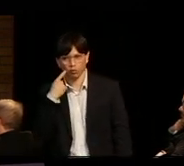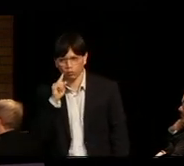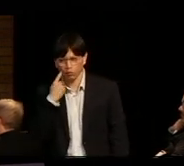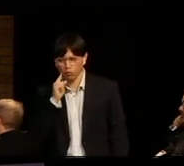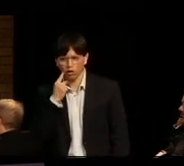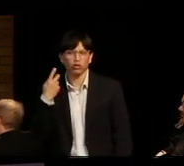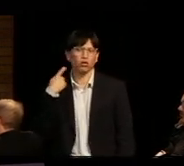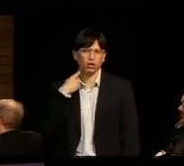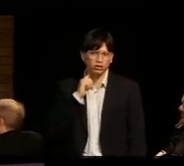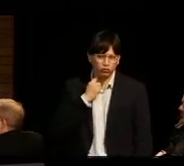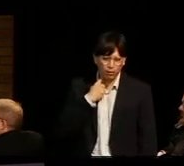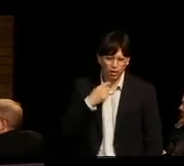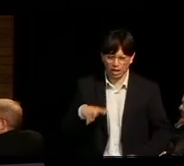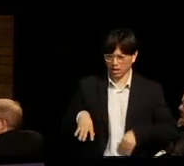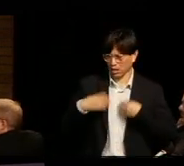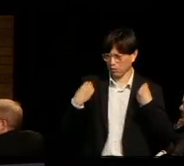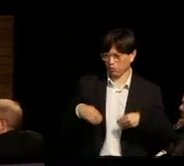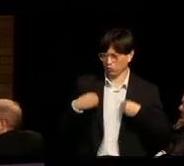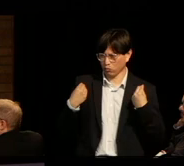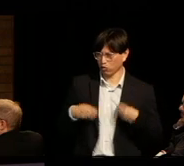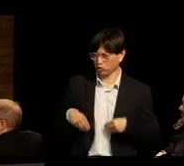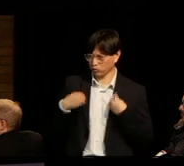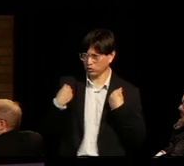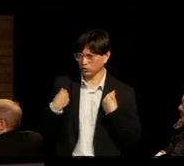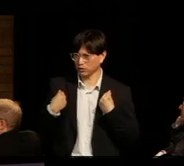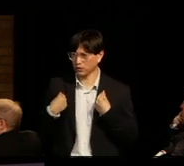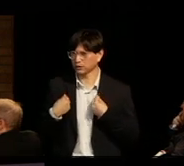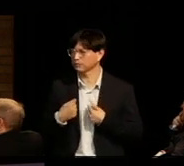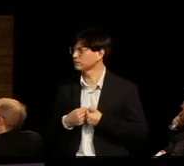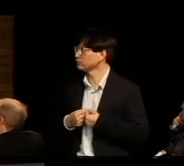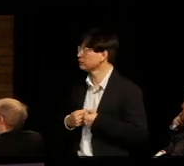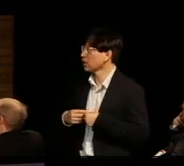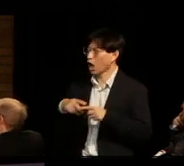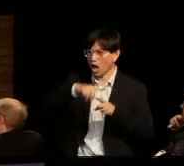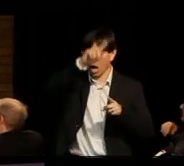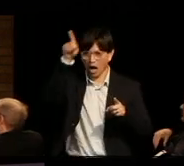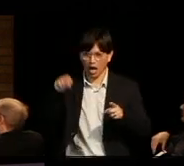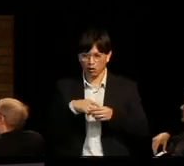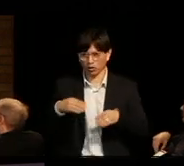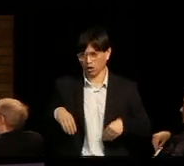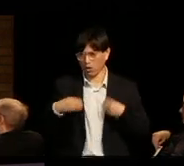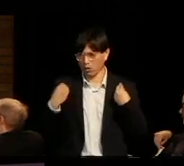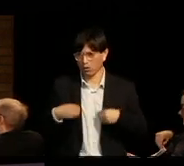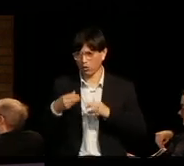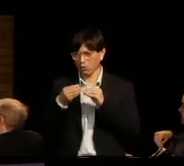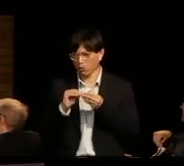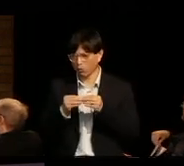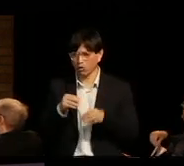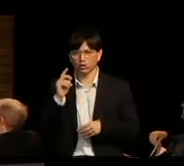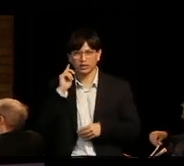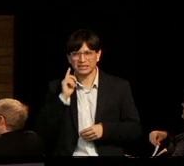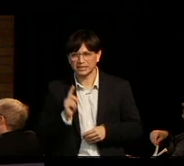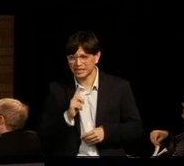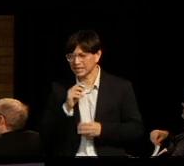pecore che ha suscitato in me no è la ruota delle emozioni è un modo di far risuonare la